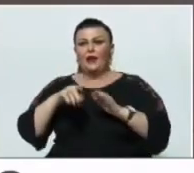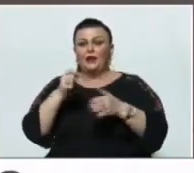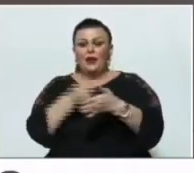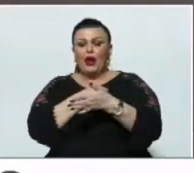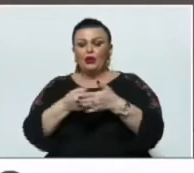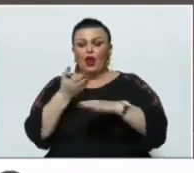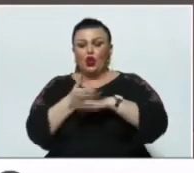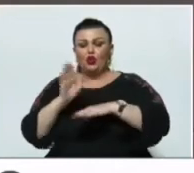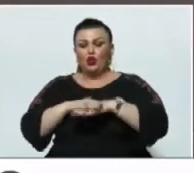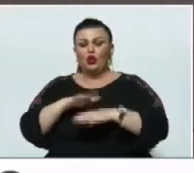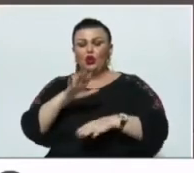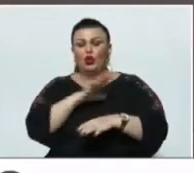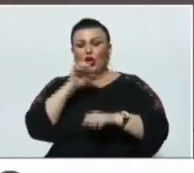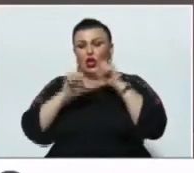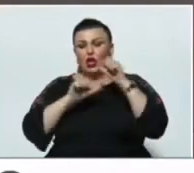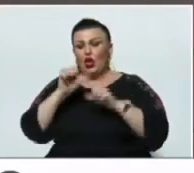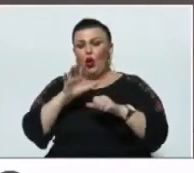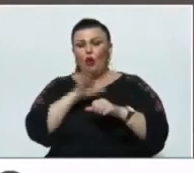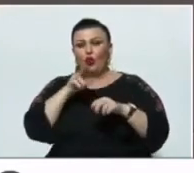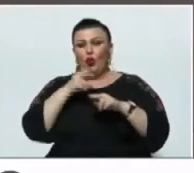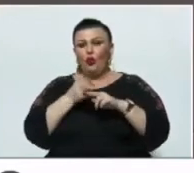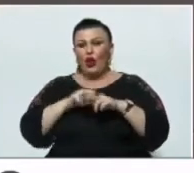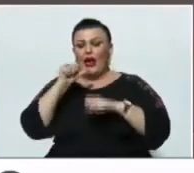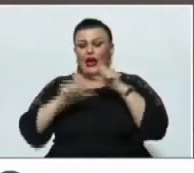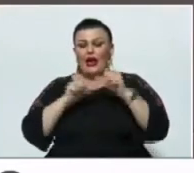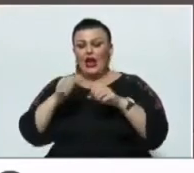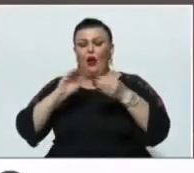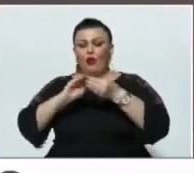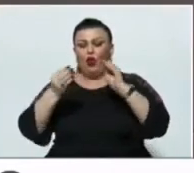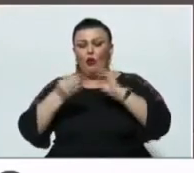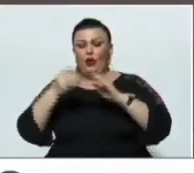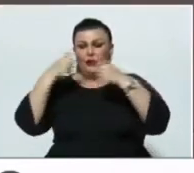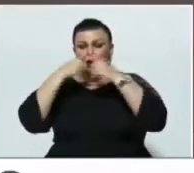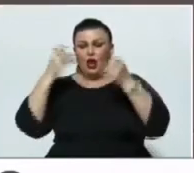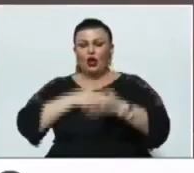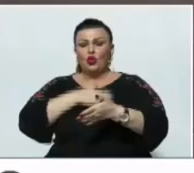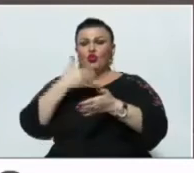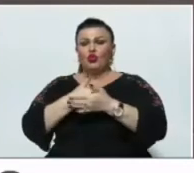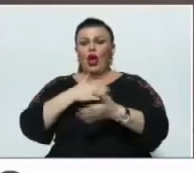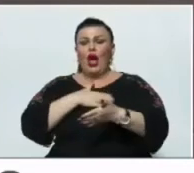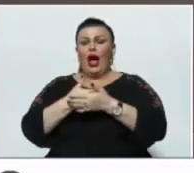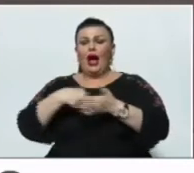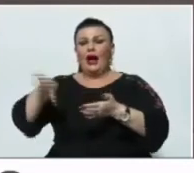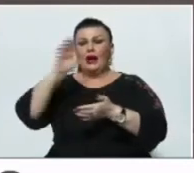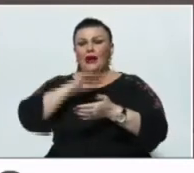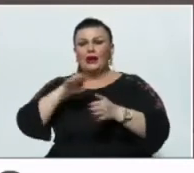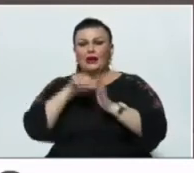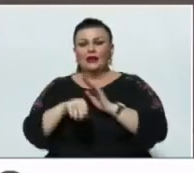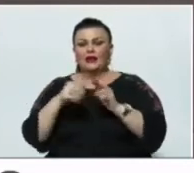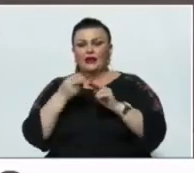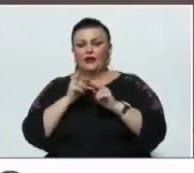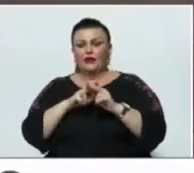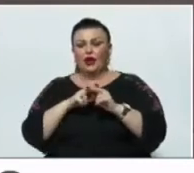məhdudiyyətlərlə yüklü bir olmuşdur və bu ildə, bu ildən irəli gələn problemlərə, çağırışlara uyğun könüllər aktiv səy göstərmişdir. Biz bunu